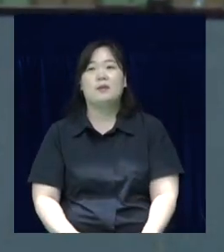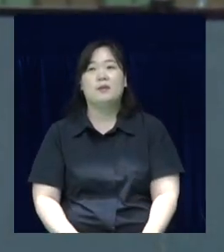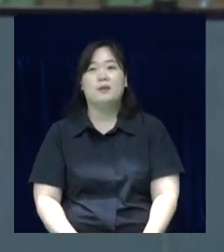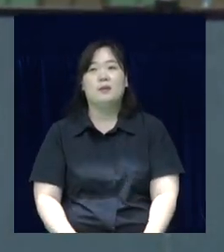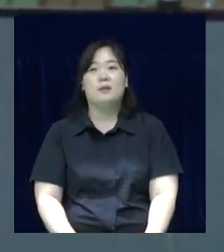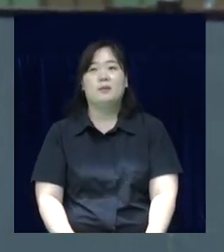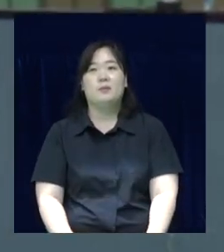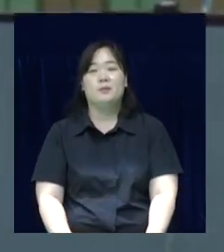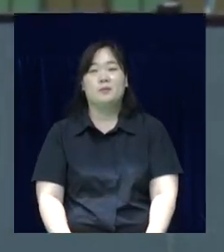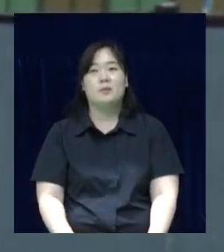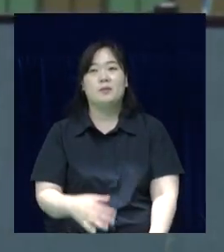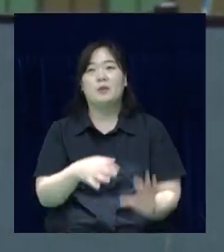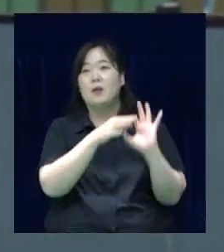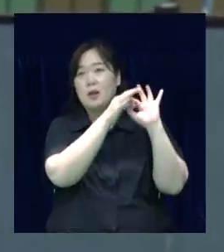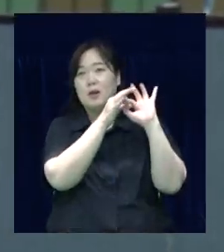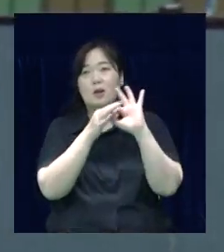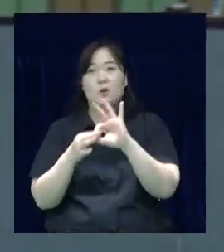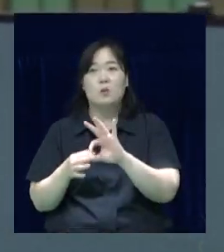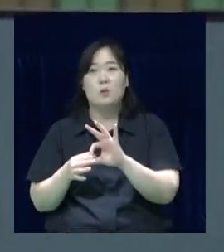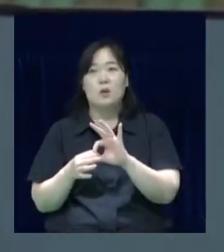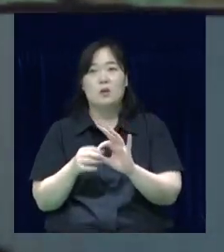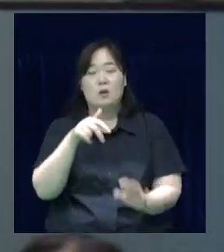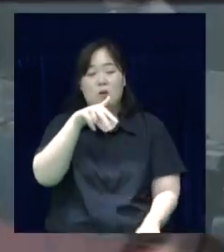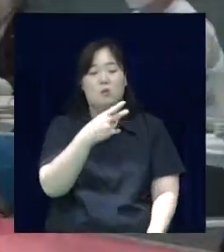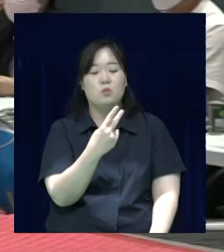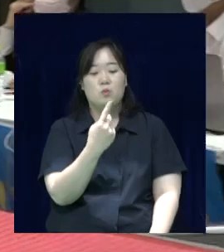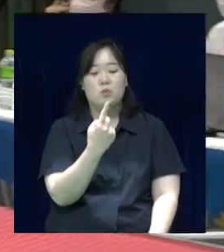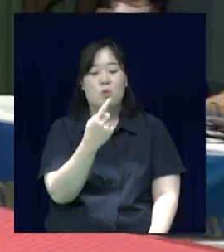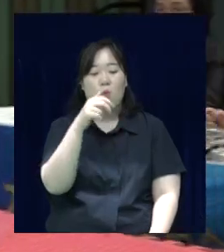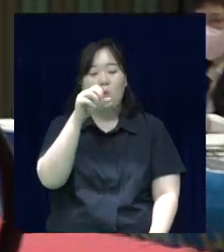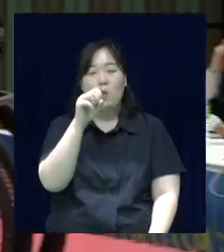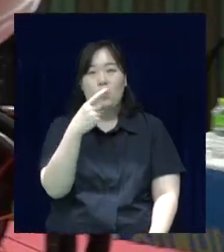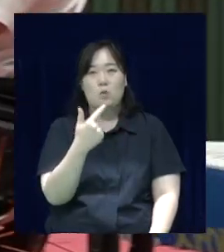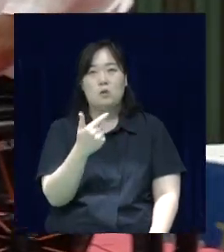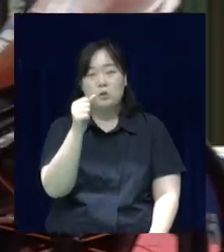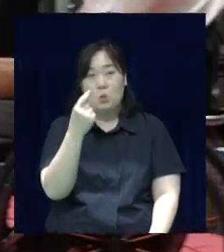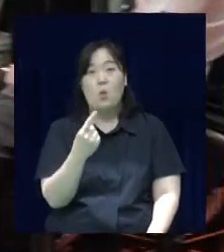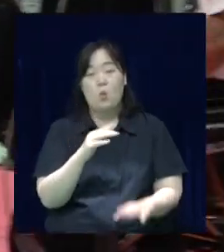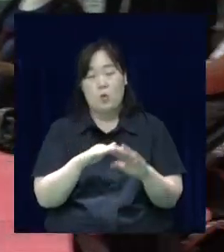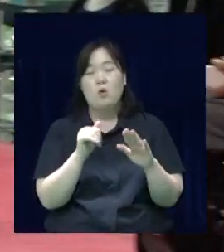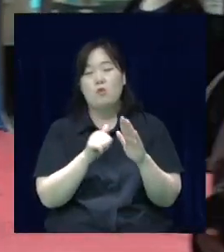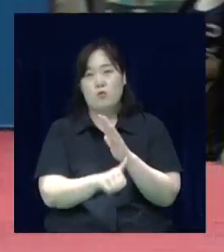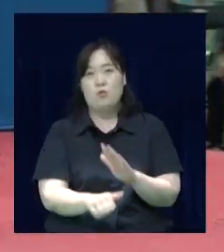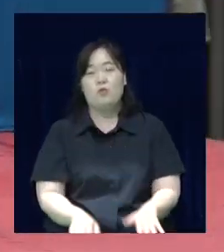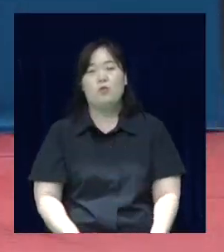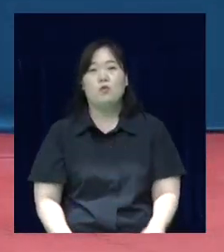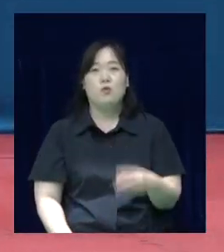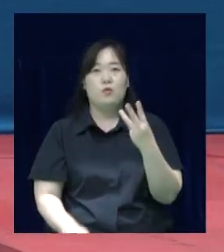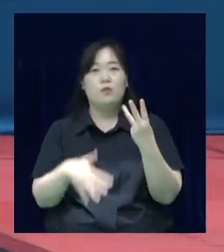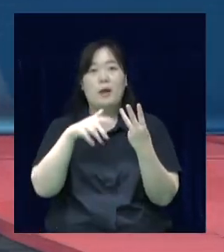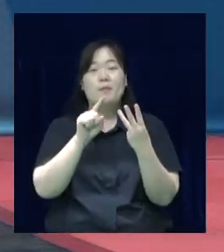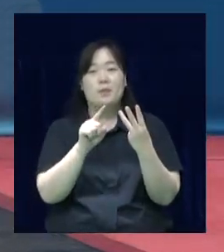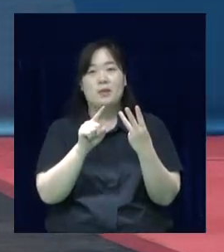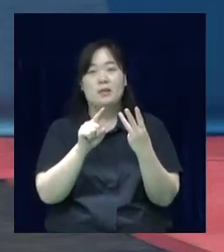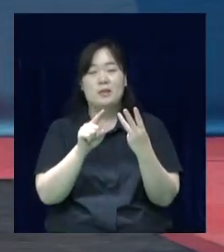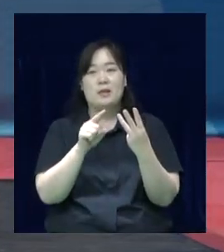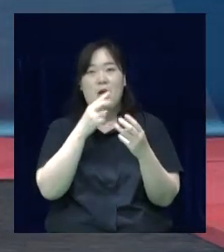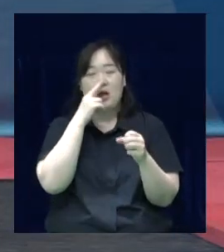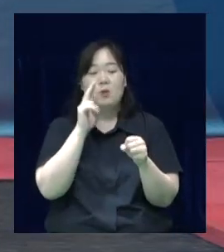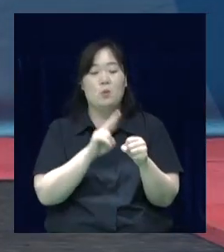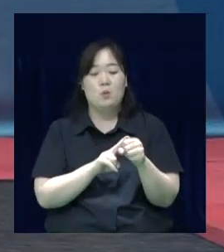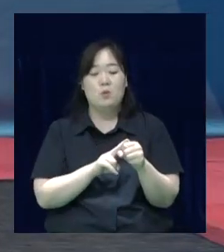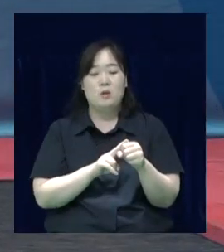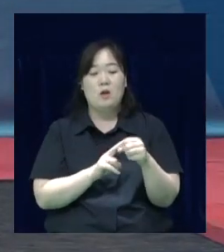예. 자, 이어서 이제 조은호 선수가 3차 시도를 이어가겠습니다. 앞서 2차 시도